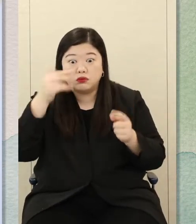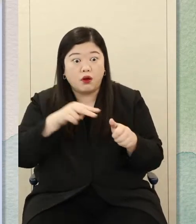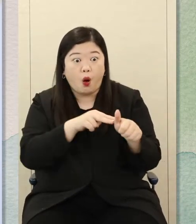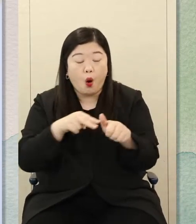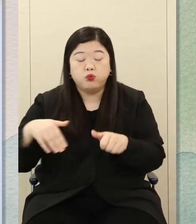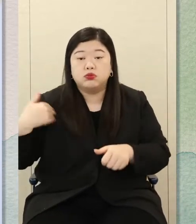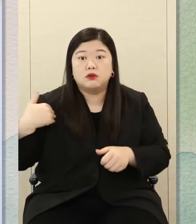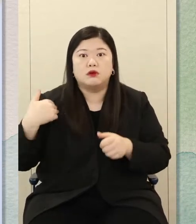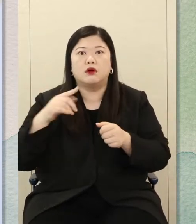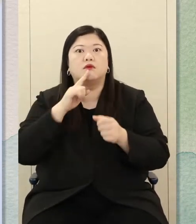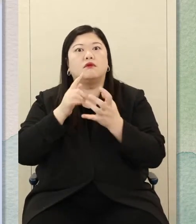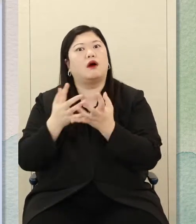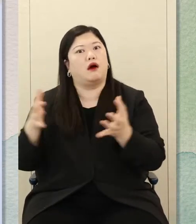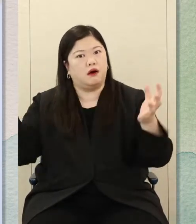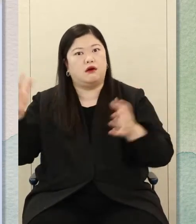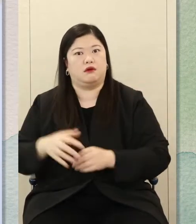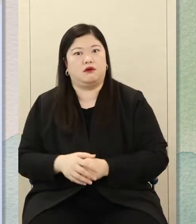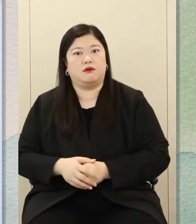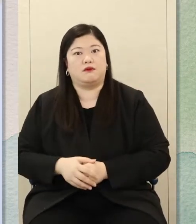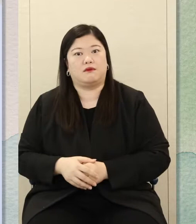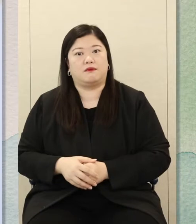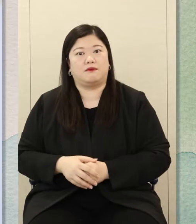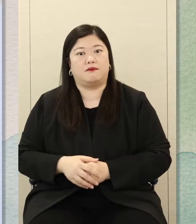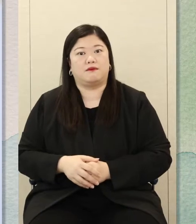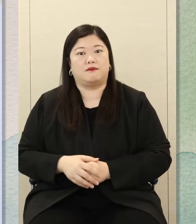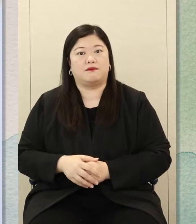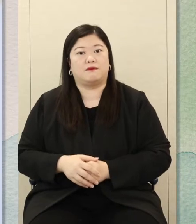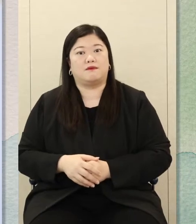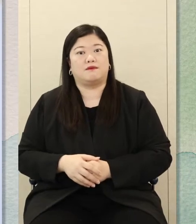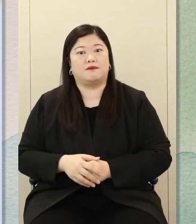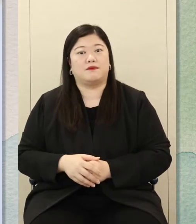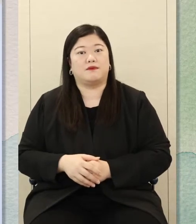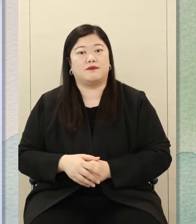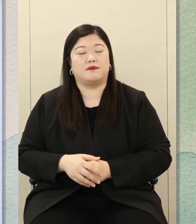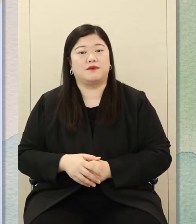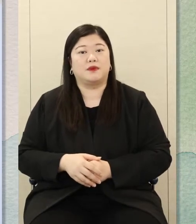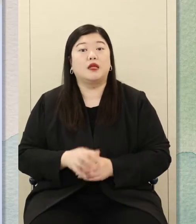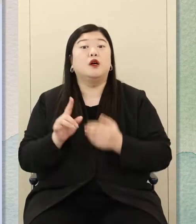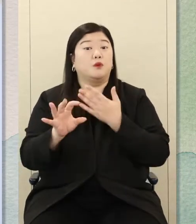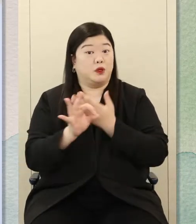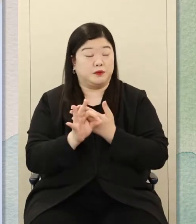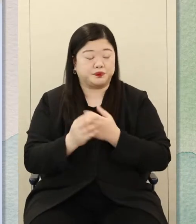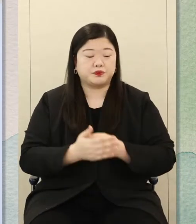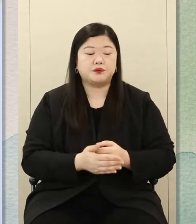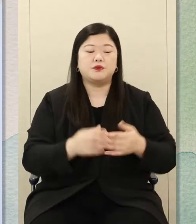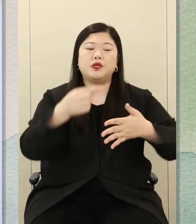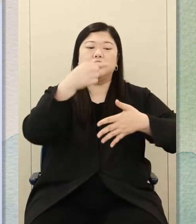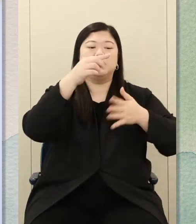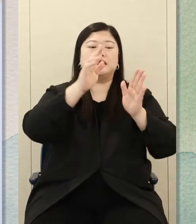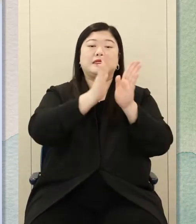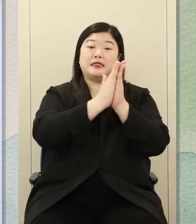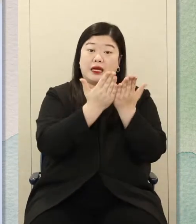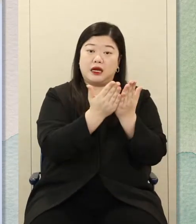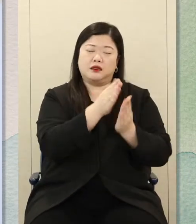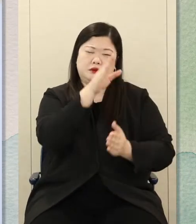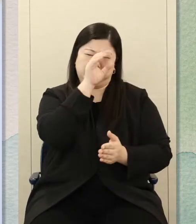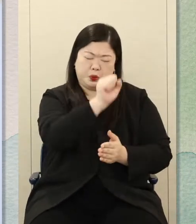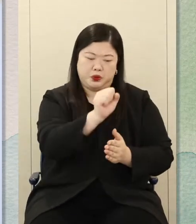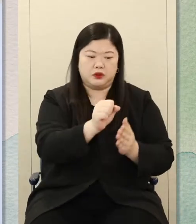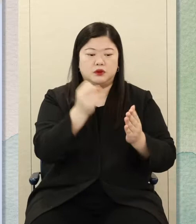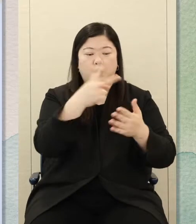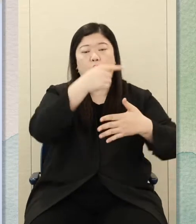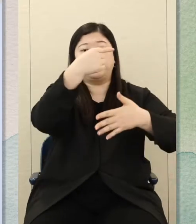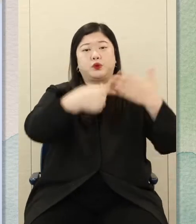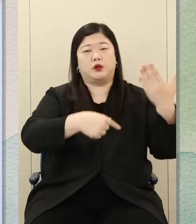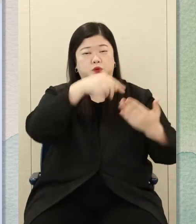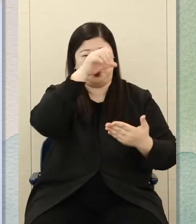어떤 문제냐면, 예, 우리가 이렇게 좋은 책을 가지고 있다는 것, 우리가 이렇게 좋은 프로그램을 하고 있다는 걸 독자한테 어떻게